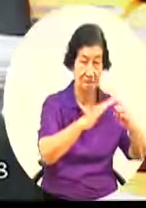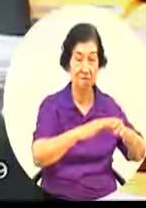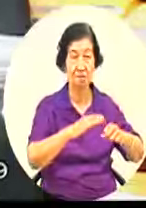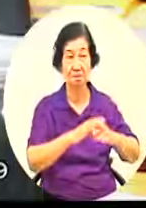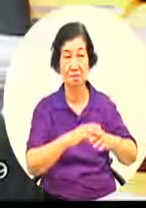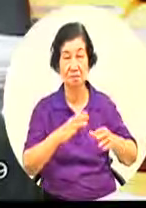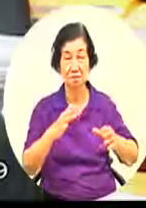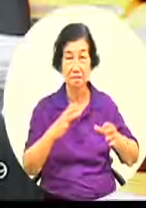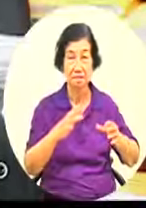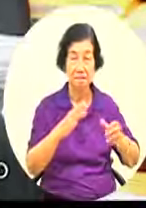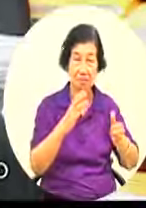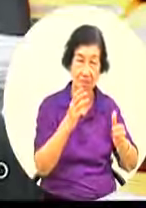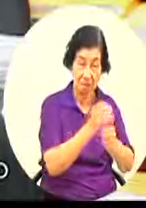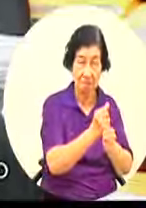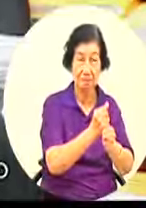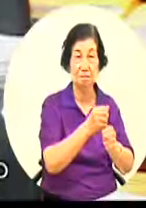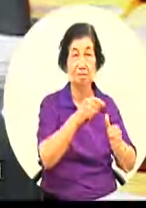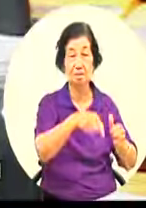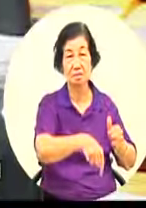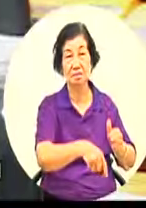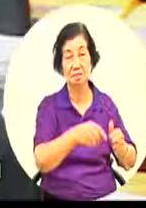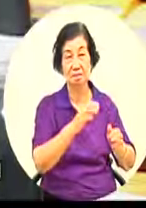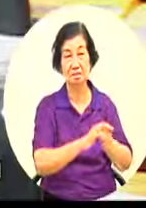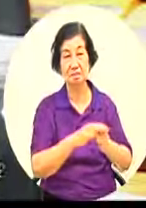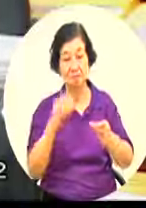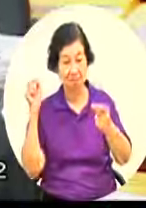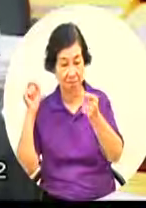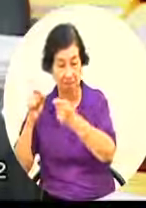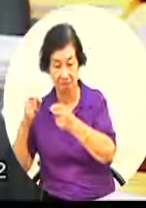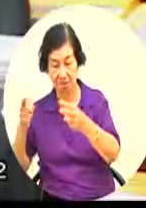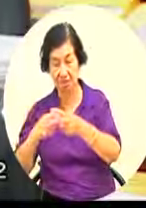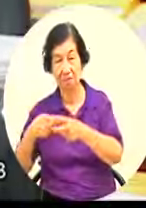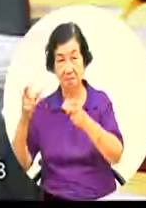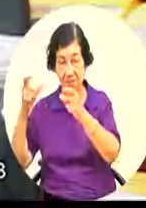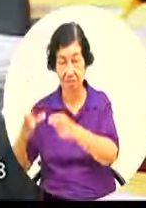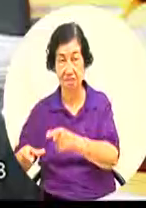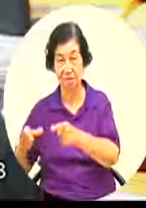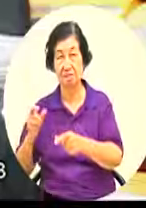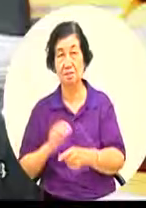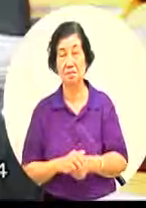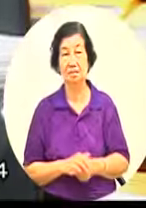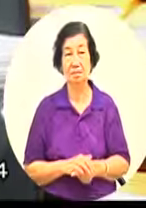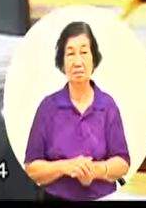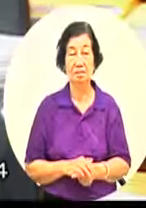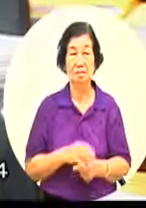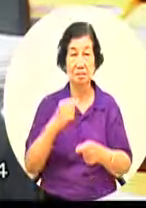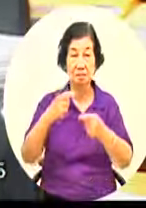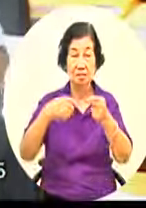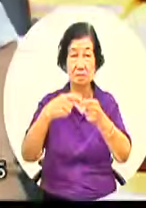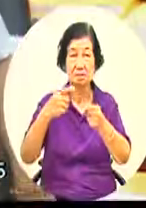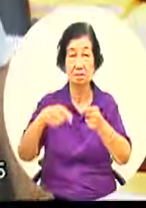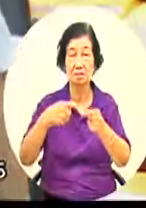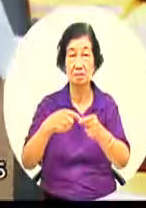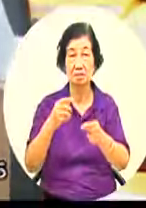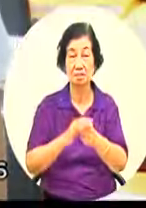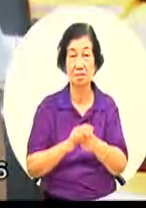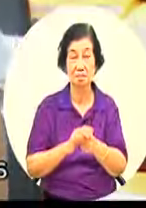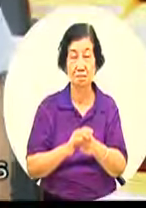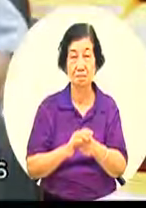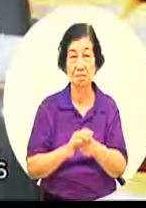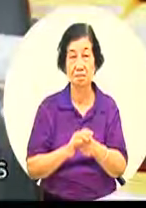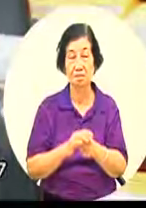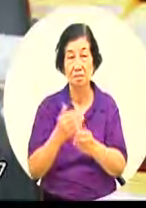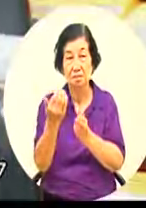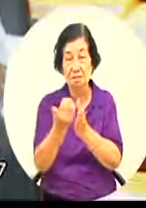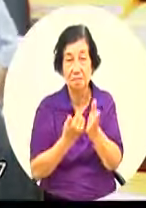活动，所以我就是靠近前镇小港。 我们还有每年的易碎节也在小港。 易碎节在哪里办？ 易